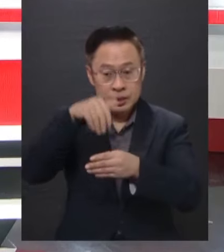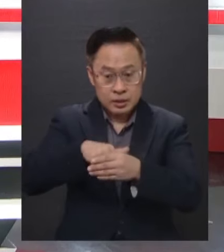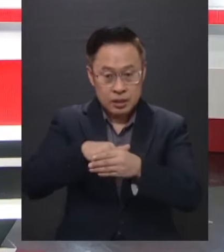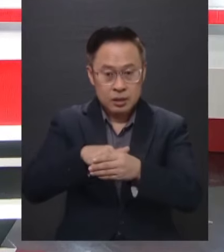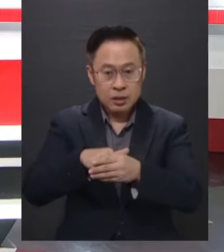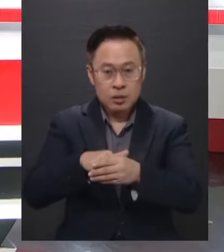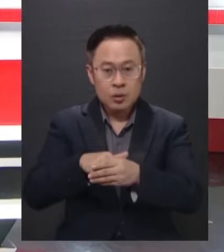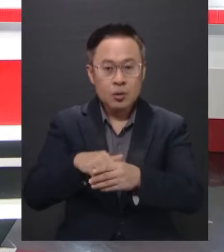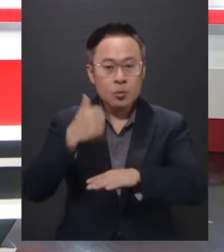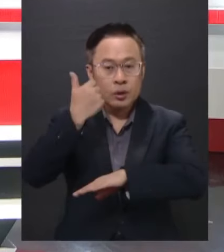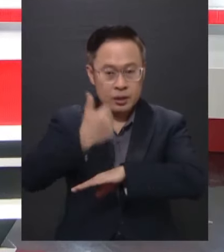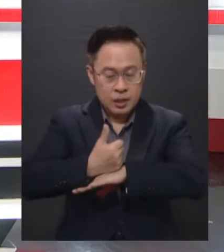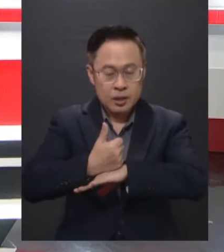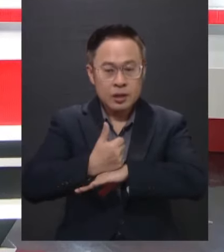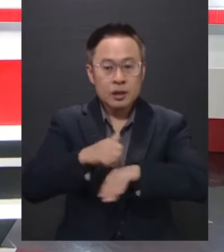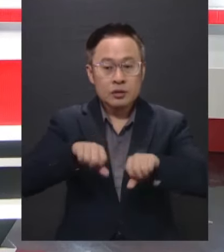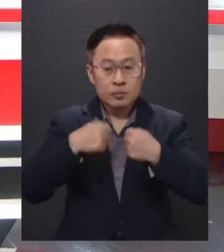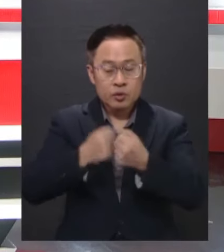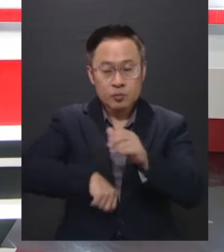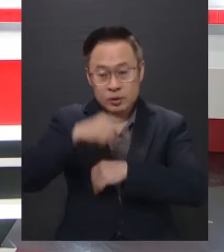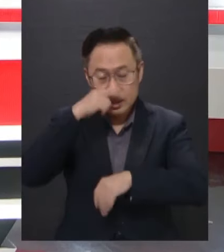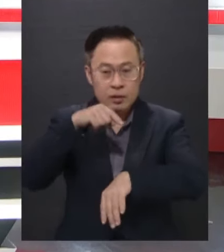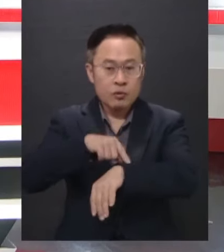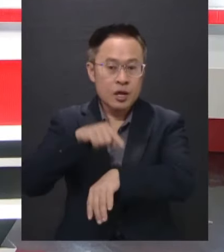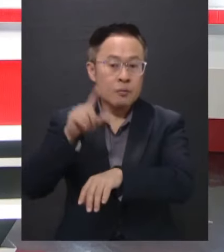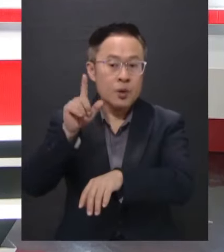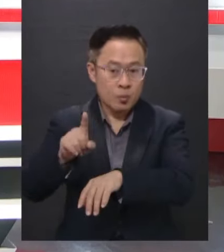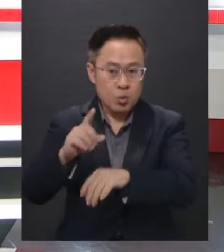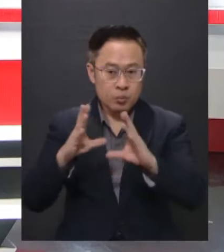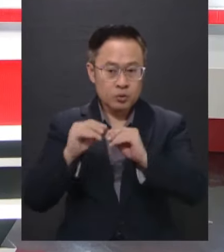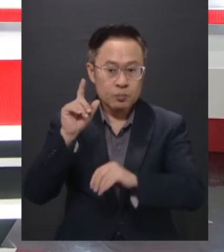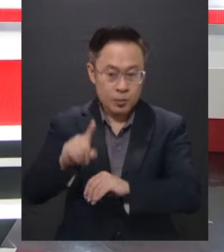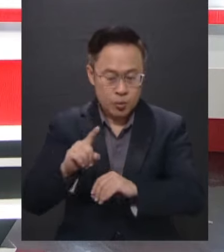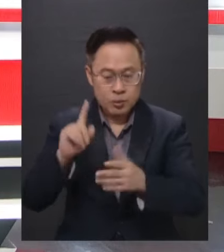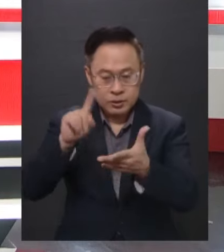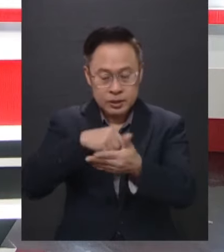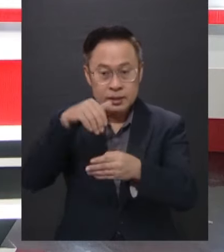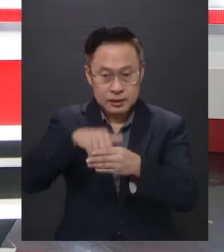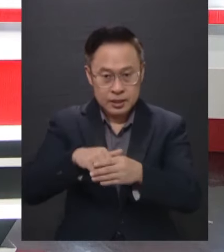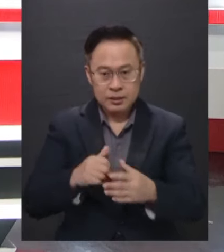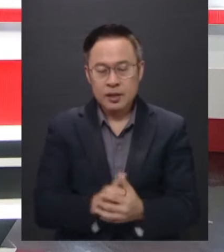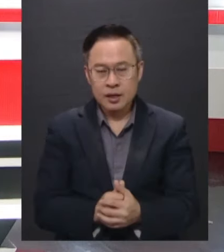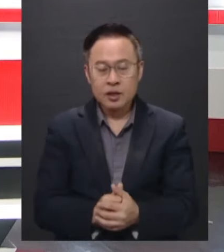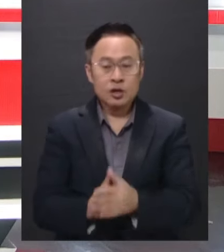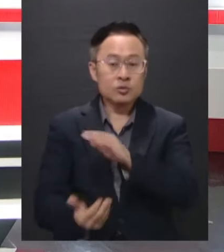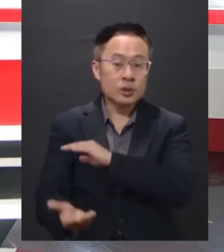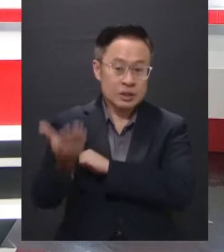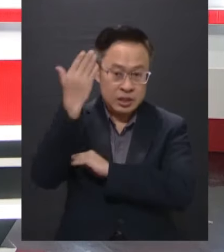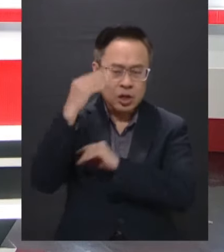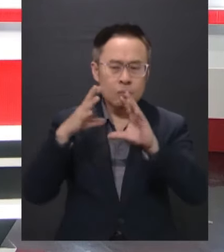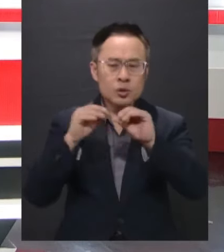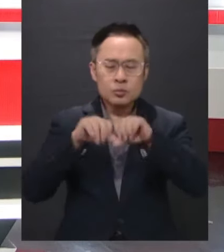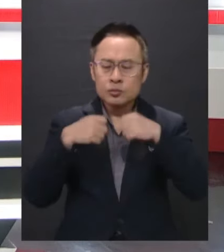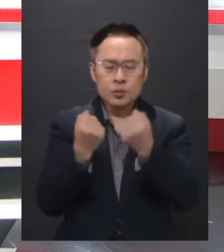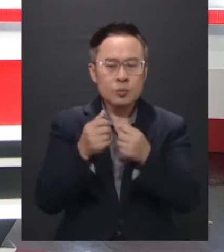จะเริ่มประมาณ 13:00 น.เดี๋ยวต้องมารออัปเดตต่อแล้วก็อย่างบิ๊กออสเองเนี่ยก็จะไม่ได้เข้าไปร่วมโหวตด้วยนะเพราะว่าจะมีการอ